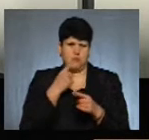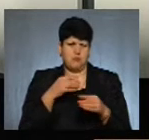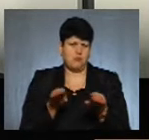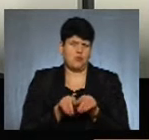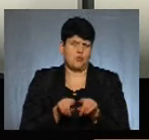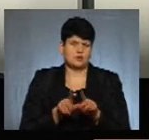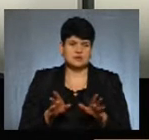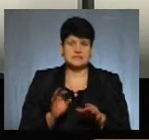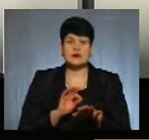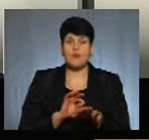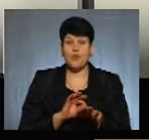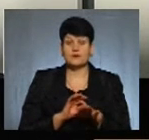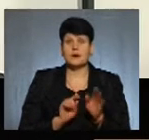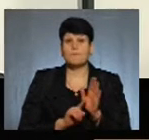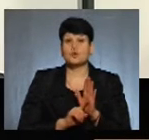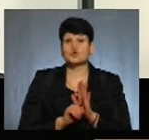Починається